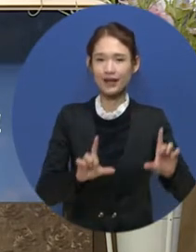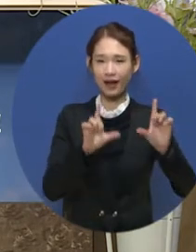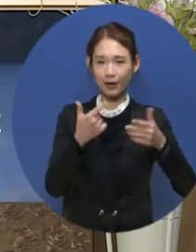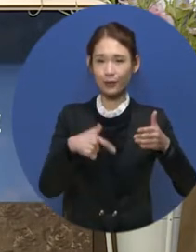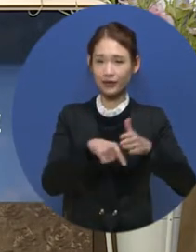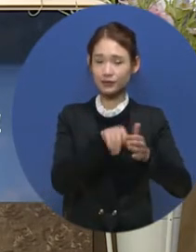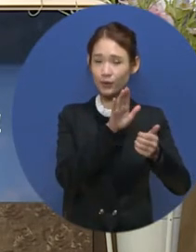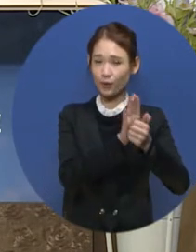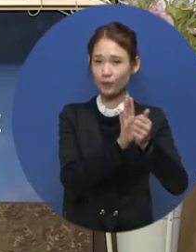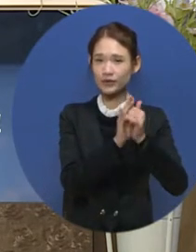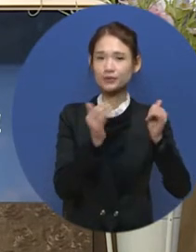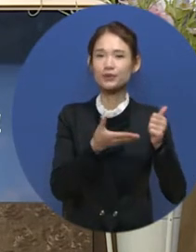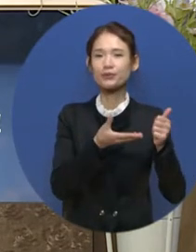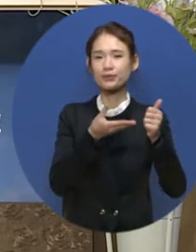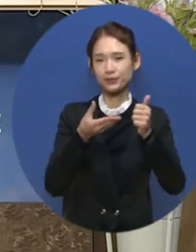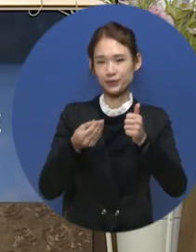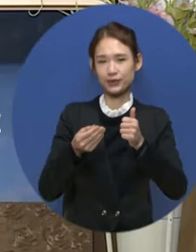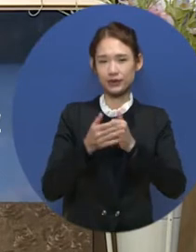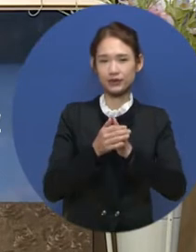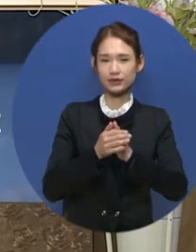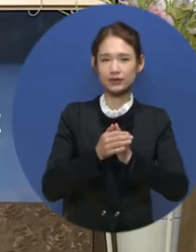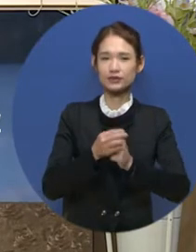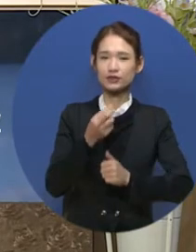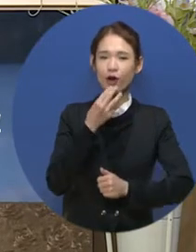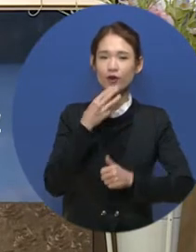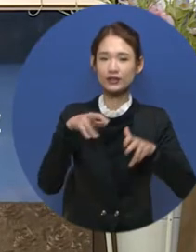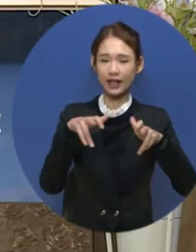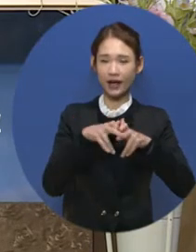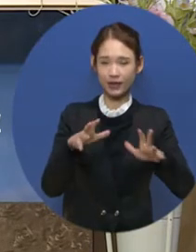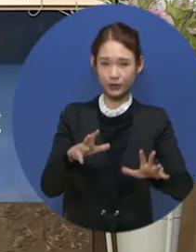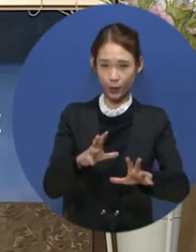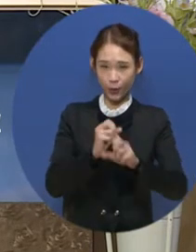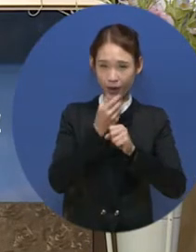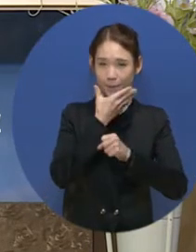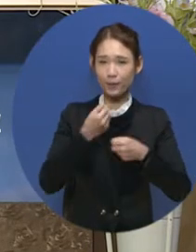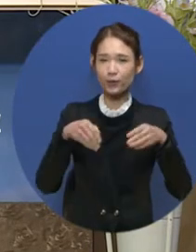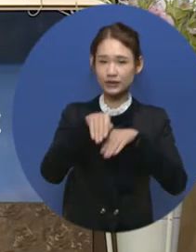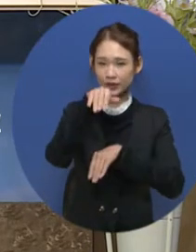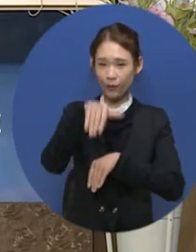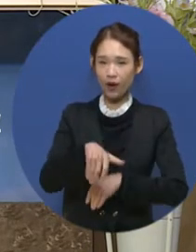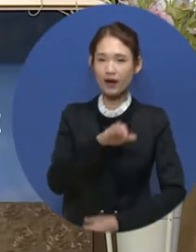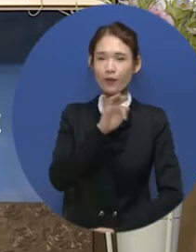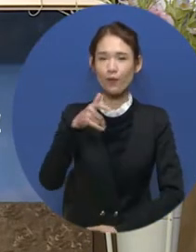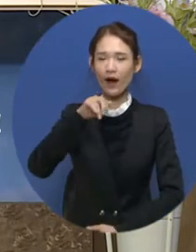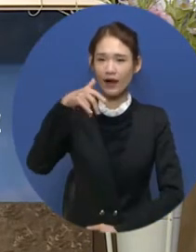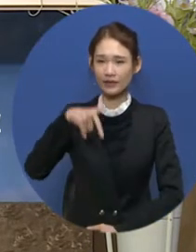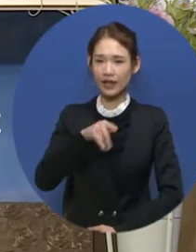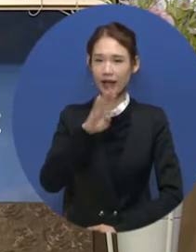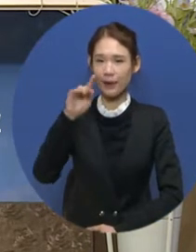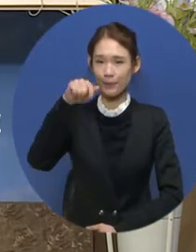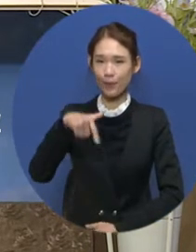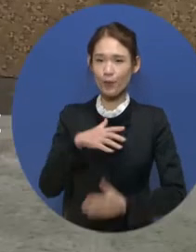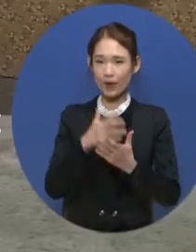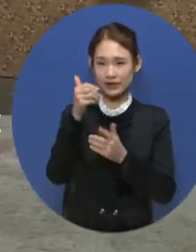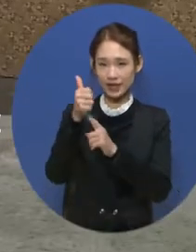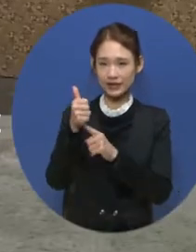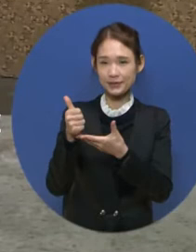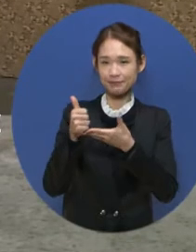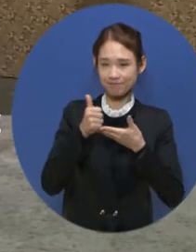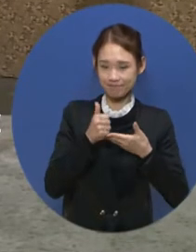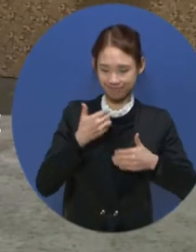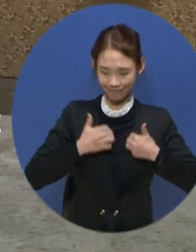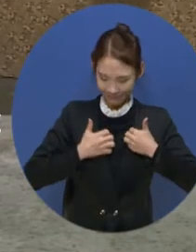돕는 분을 모셨습니다 시립 서울 장애인 종합 복지관 의 각 째 복 관장님과 함께 얘기 나눠보겠습니다